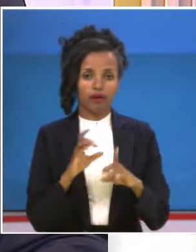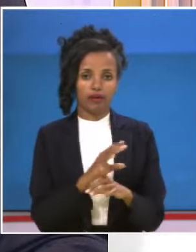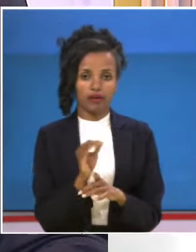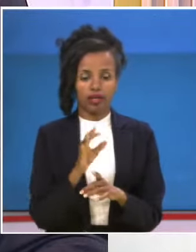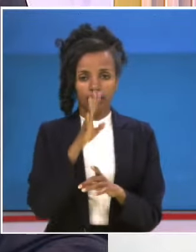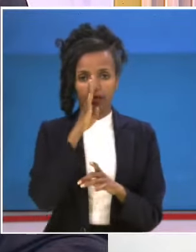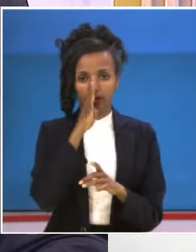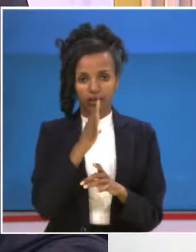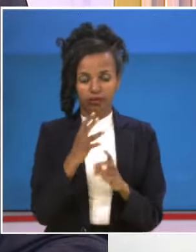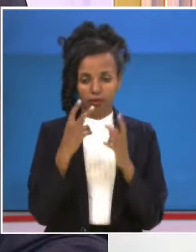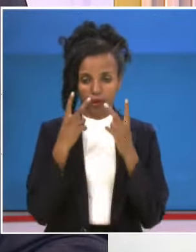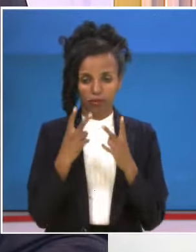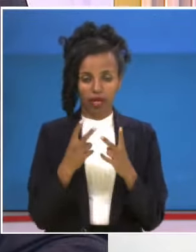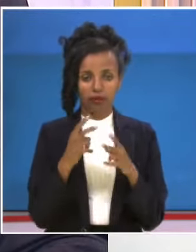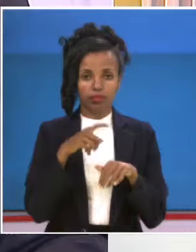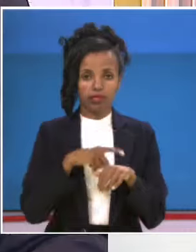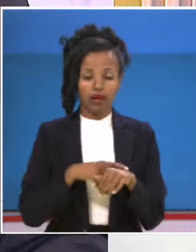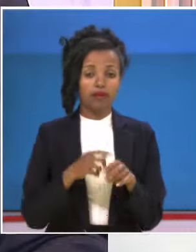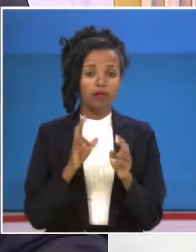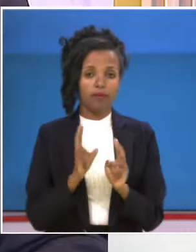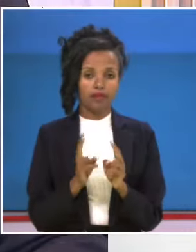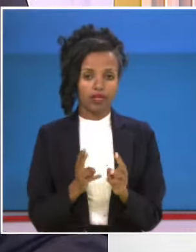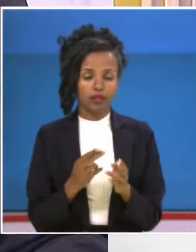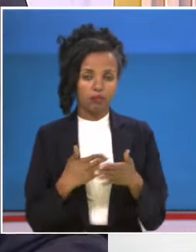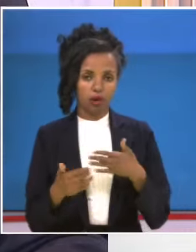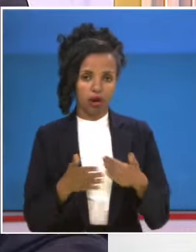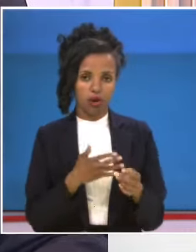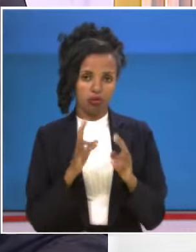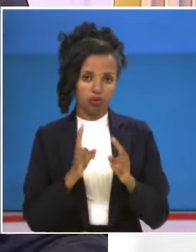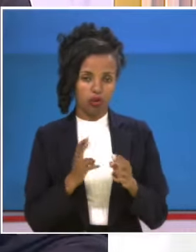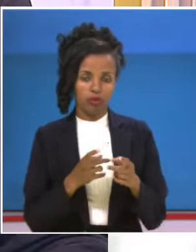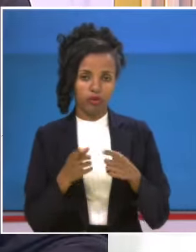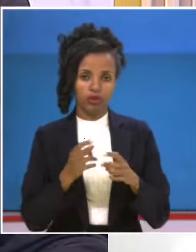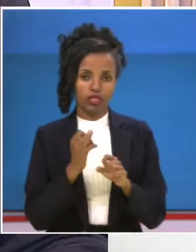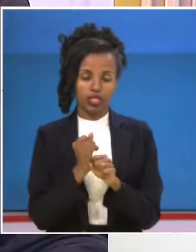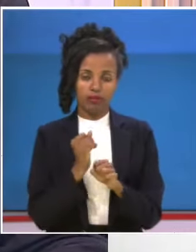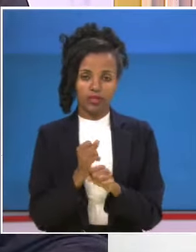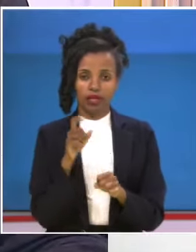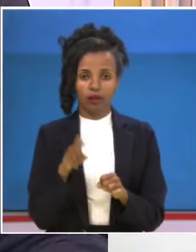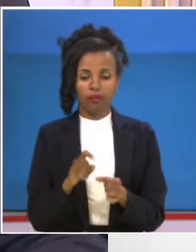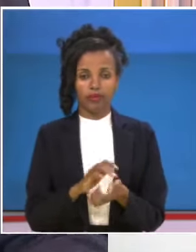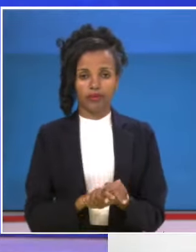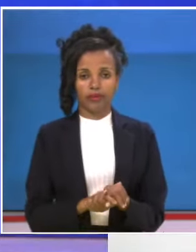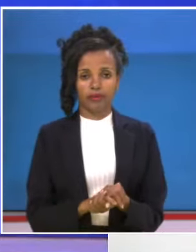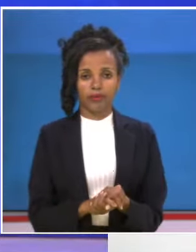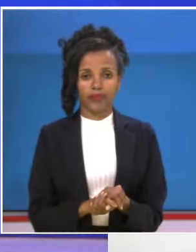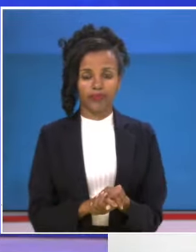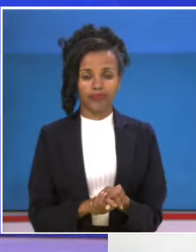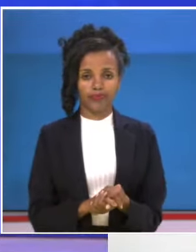ክስተት በሚታይበት ሰዓትም በፍጥነት በቀላሉ ቶሎ የመቆጣጠር ስራ መስራት አለበት።